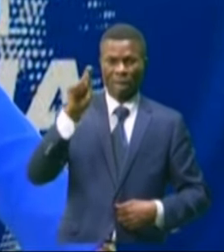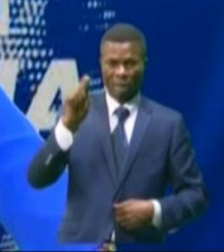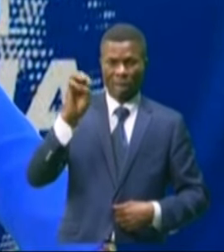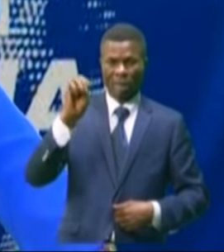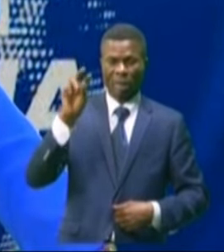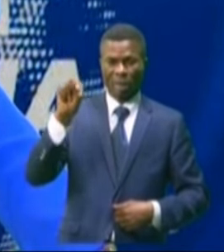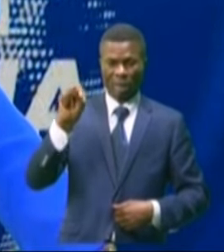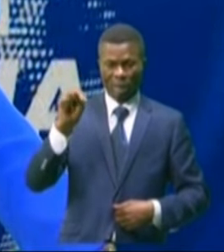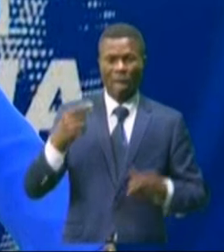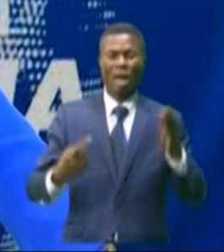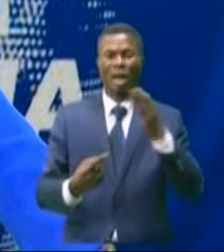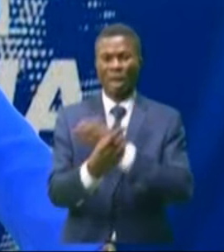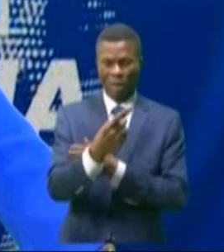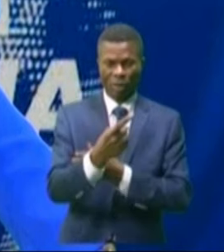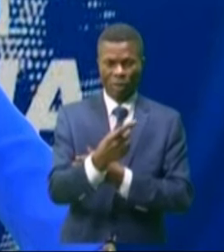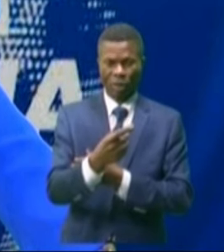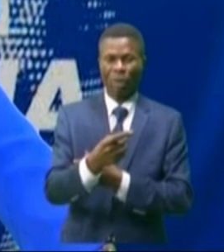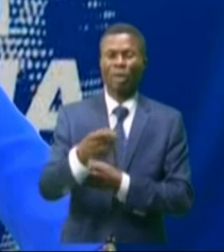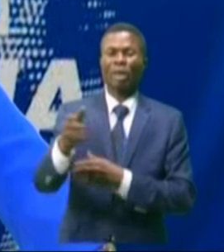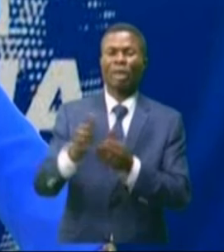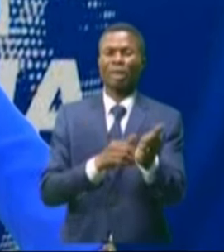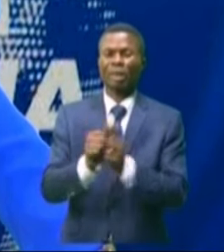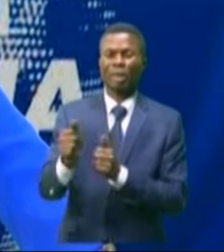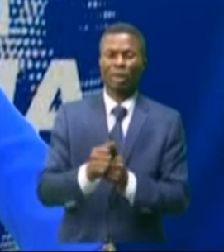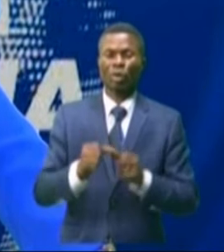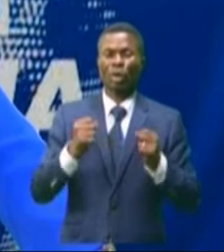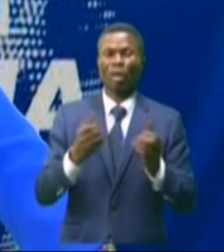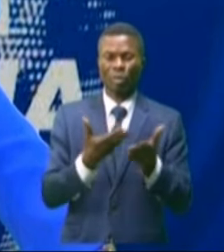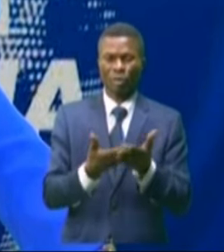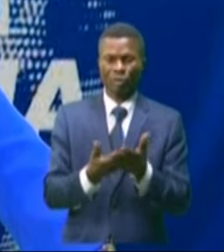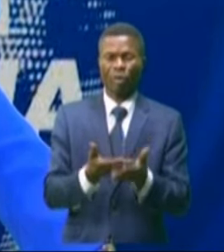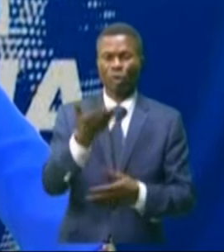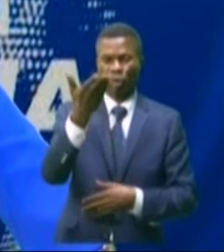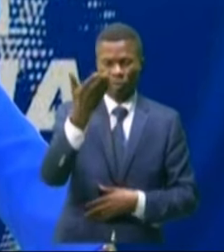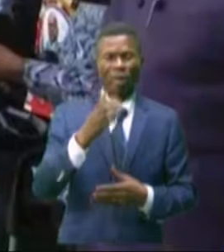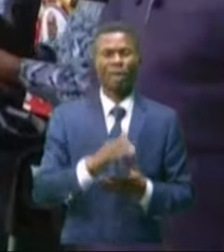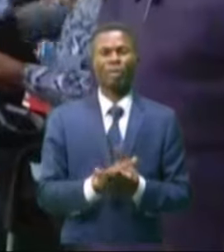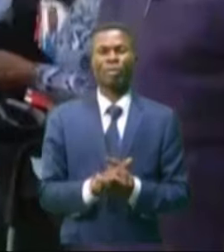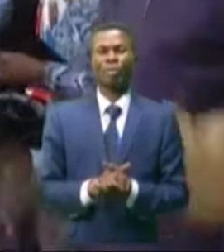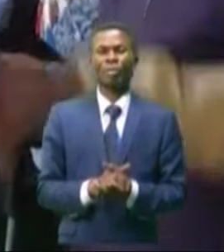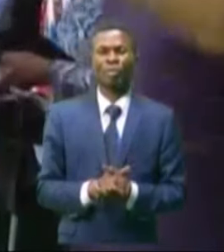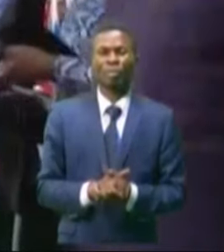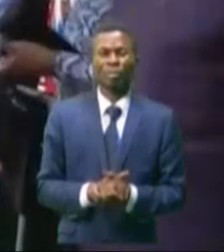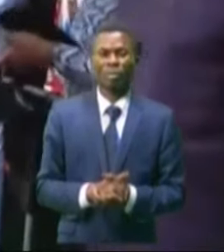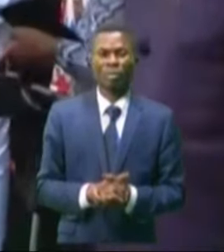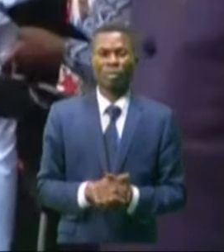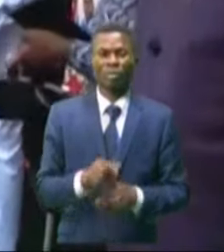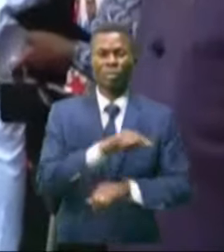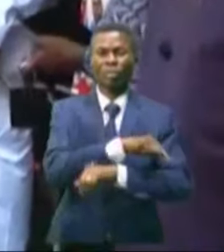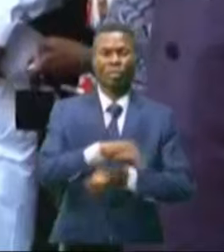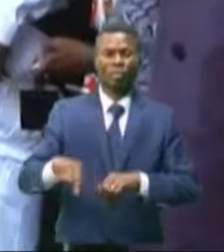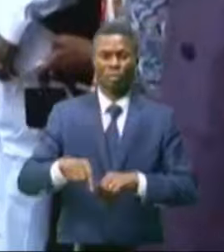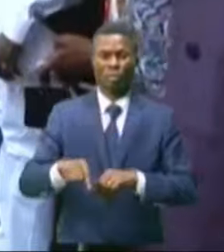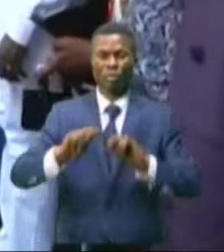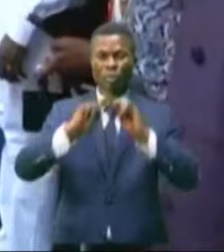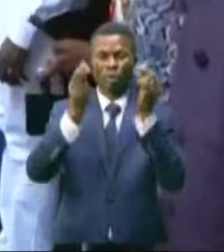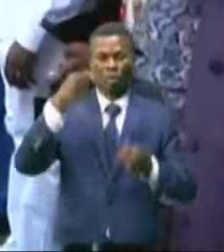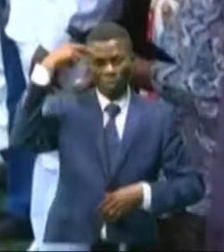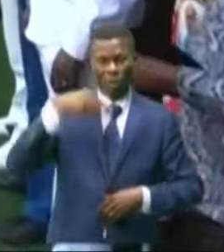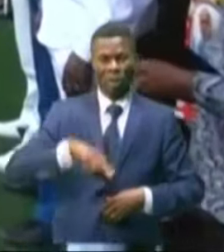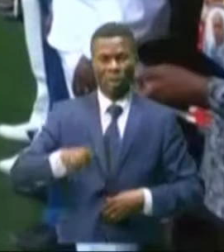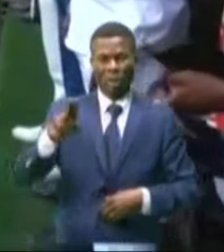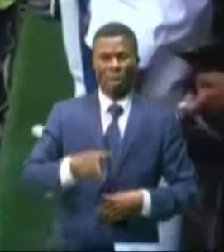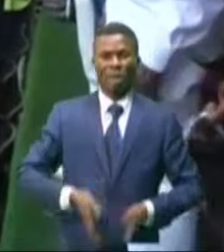de centraliser le pouvoir au sein du parti. Alain Bikay pour plus de détails. Le siège mythique de l'UDPS de Dijemri